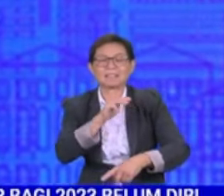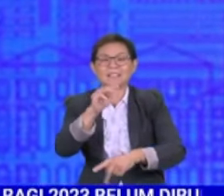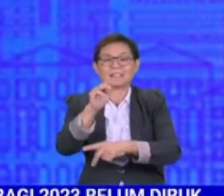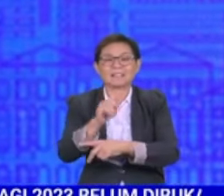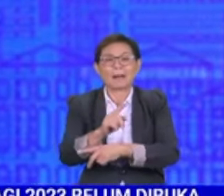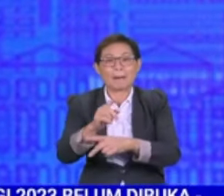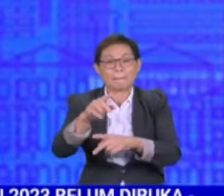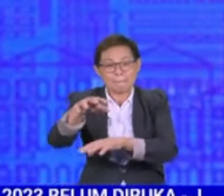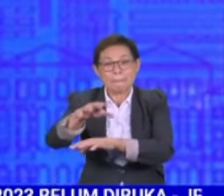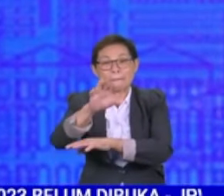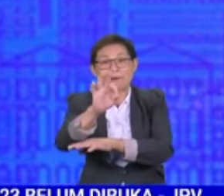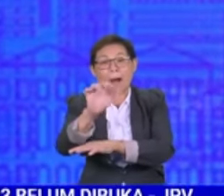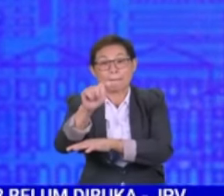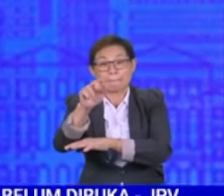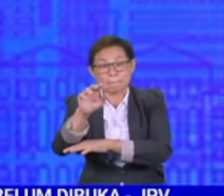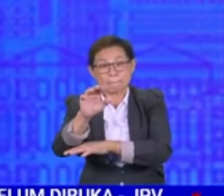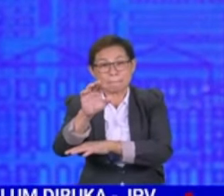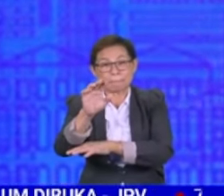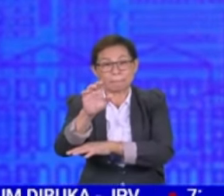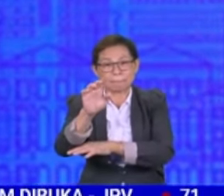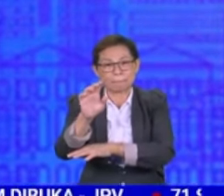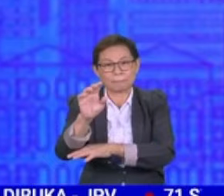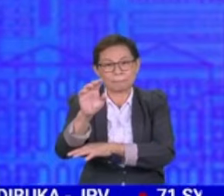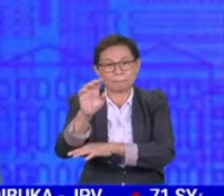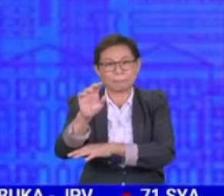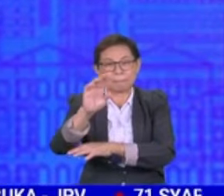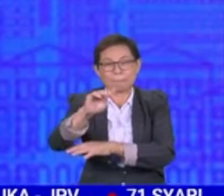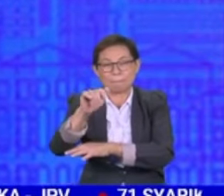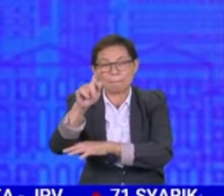Muhammad Sabu berkata, ia sebagai usaha untuk